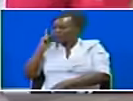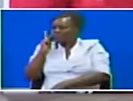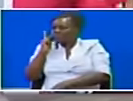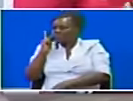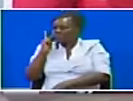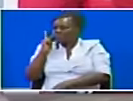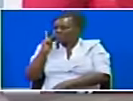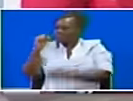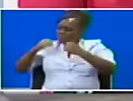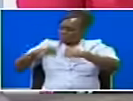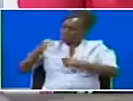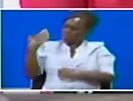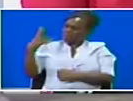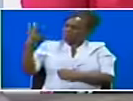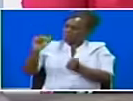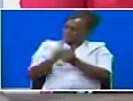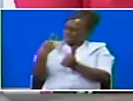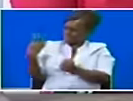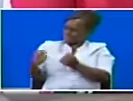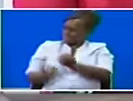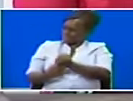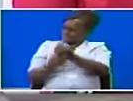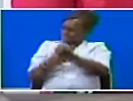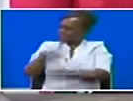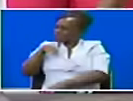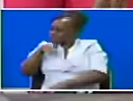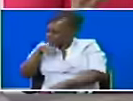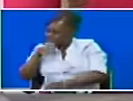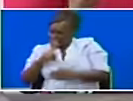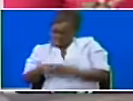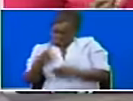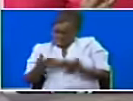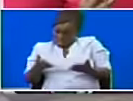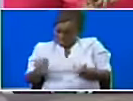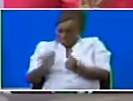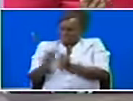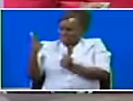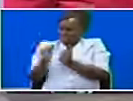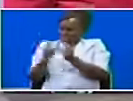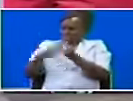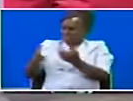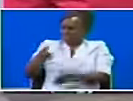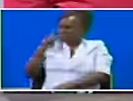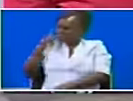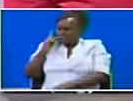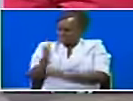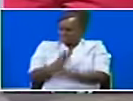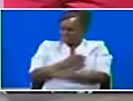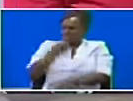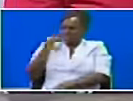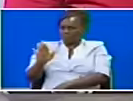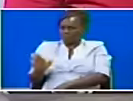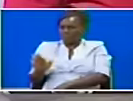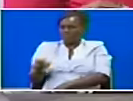Kwamba walikubaliana mwaka 2013 kwamba wataunga mkono Raila Odinga, sasa ni zamu ya Kalonzo Musyoka. Kwanza kabla haujajibu kwa sababu